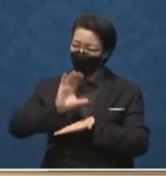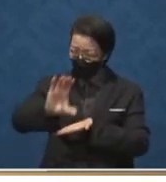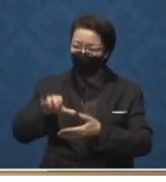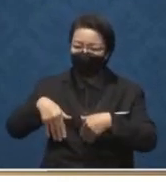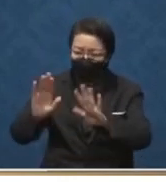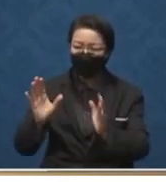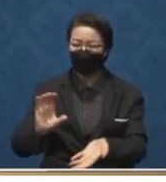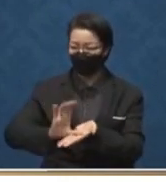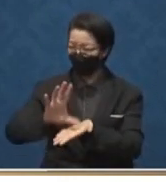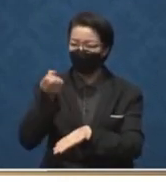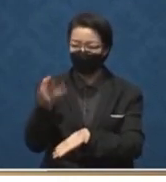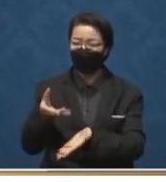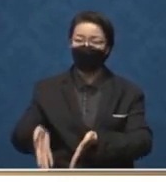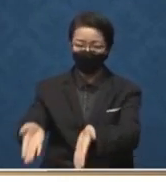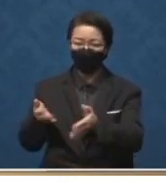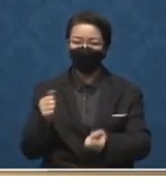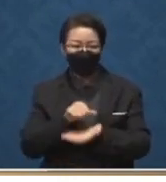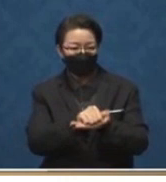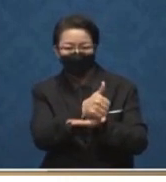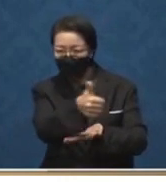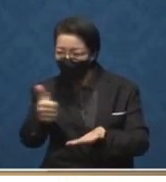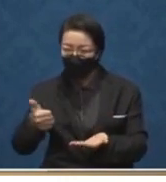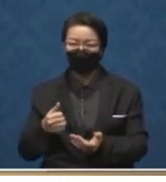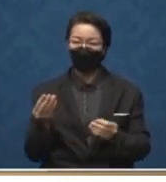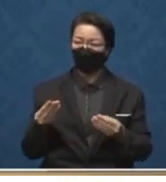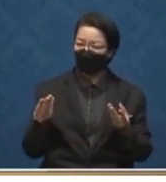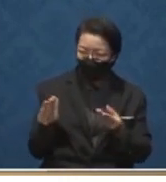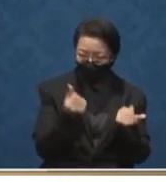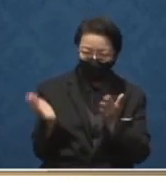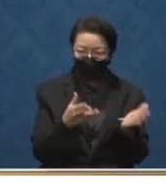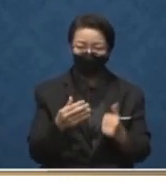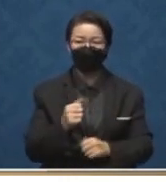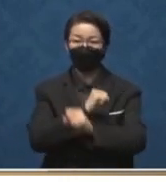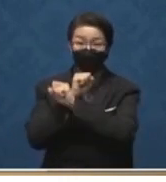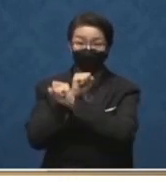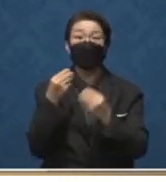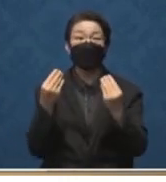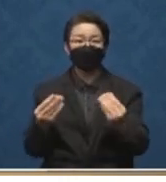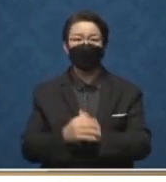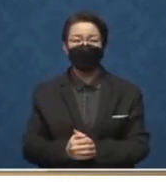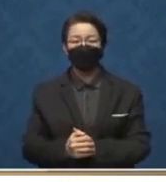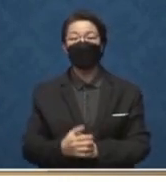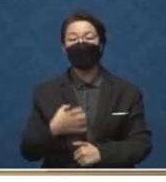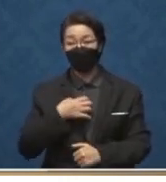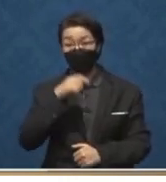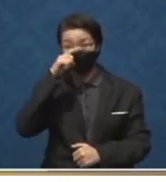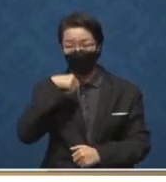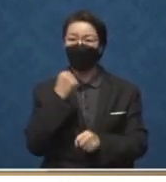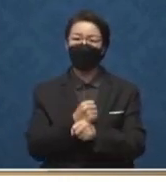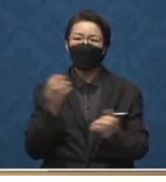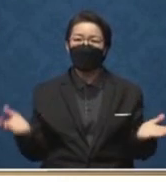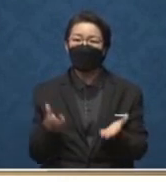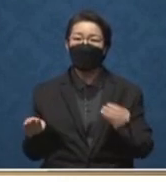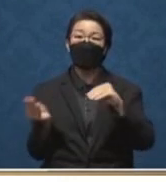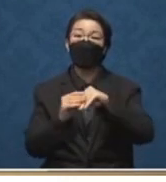ทำให้กบริการที่คอนข้างจะดี รดเร็ปลอดภัยและการตเทยใปเทศไทยิ่งหนทเราคจะขายได้คอเรื่องการส่เสริม